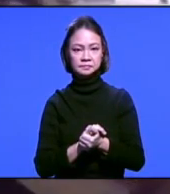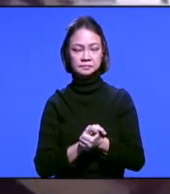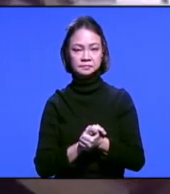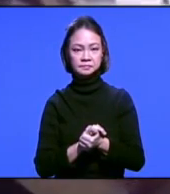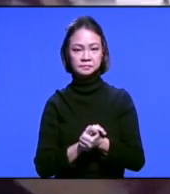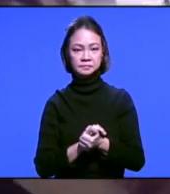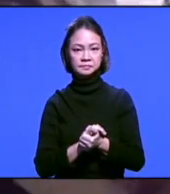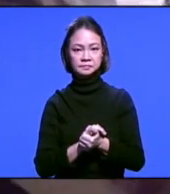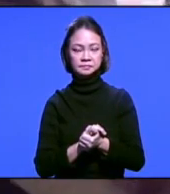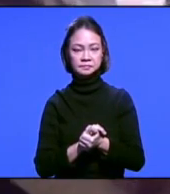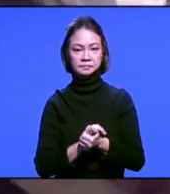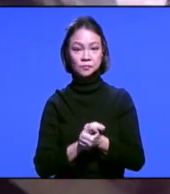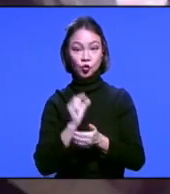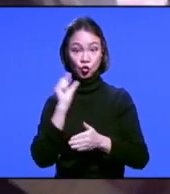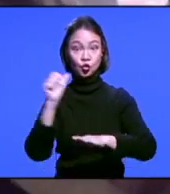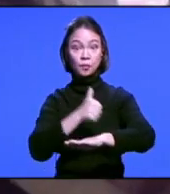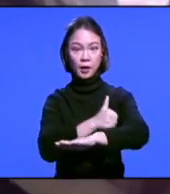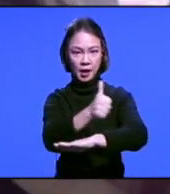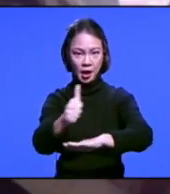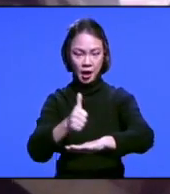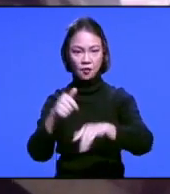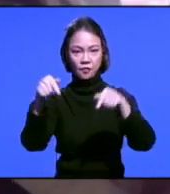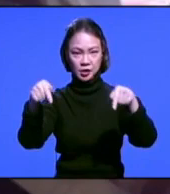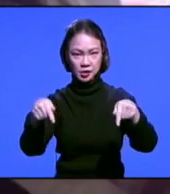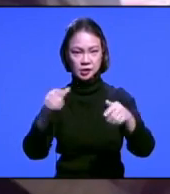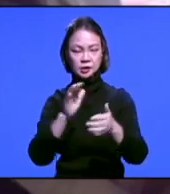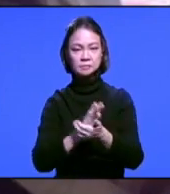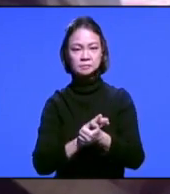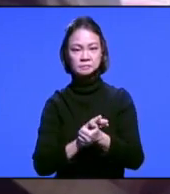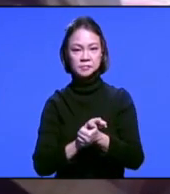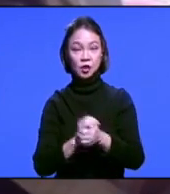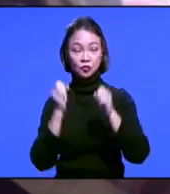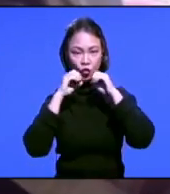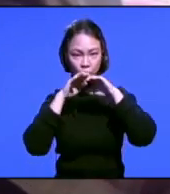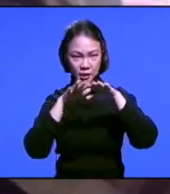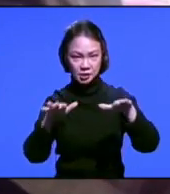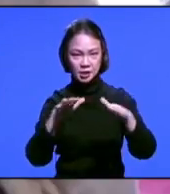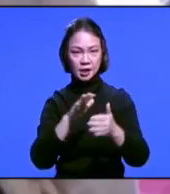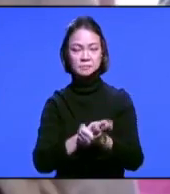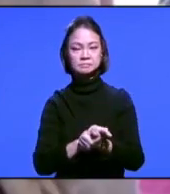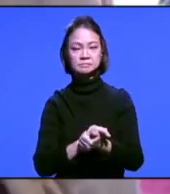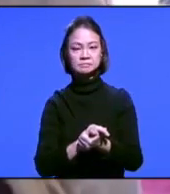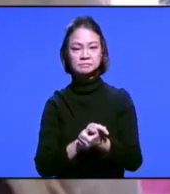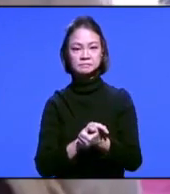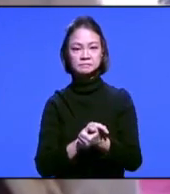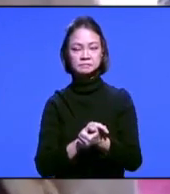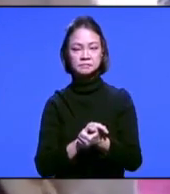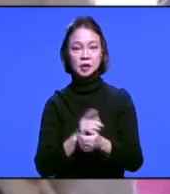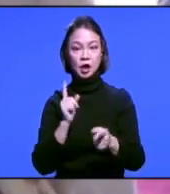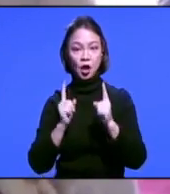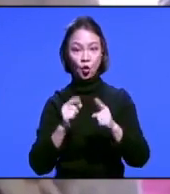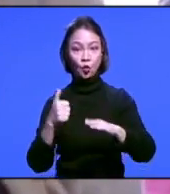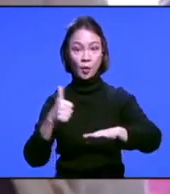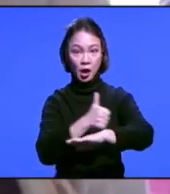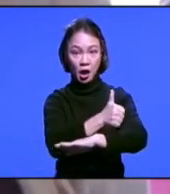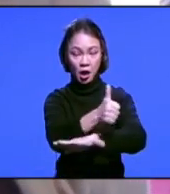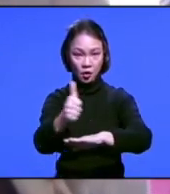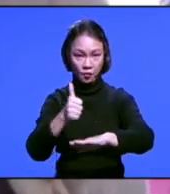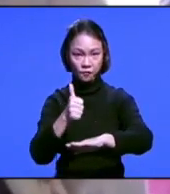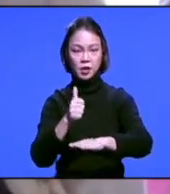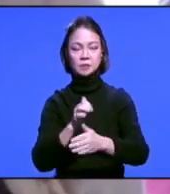untuk pada puncak Arafah ini dapat kami informasikan kalau